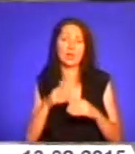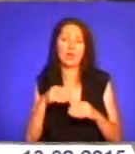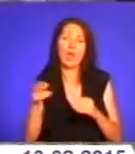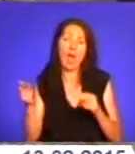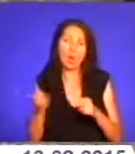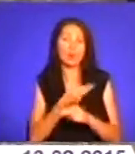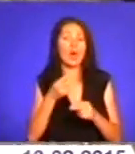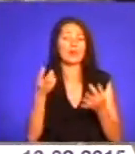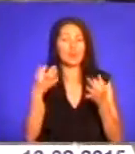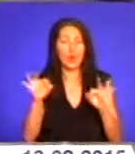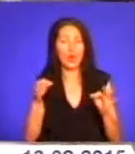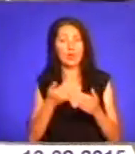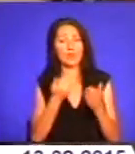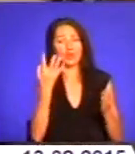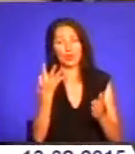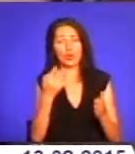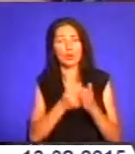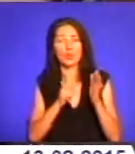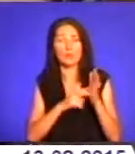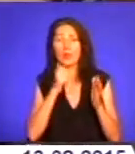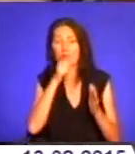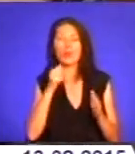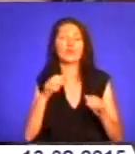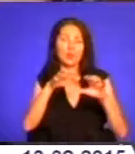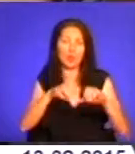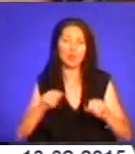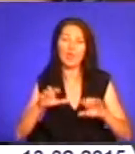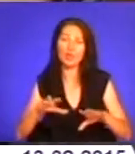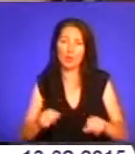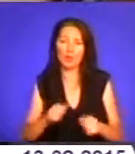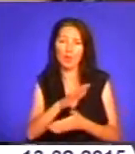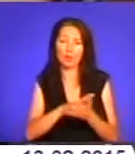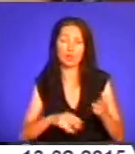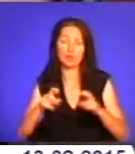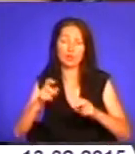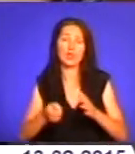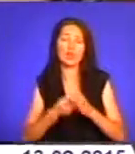волі від 4 до 8 років із конфіскацією майна. Тривають слідчі дії.